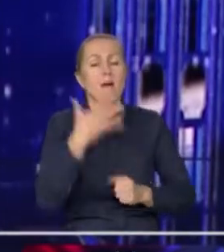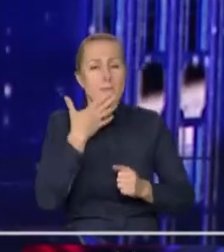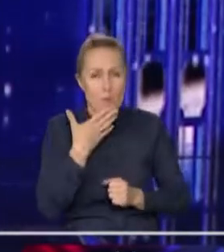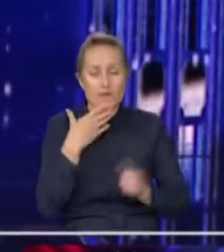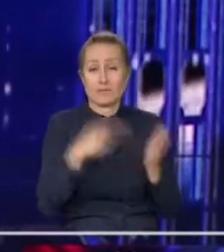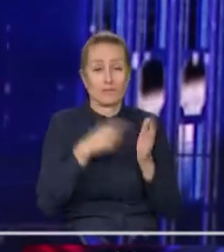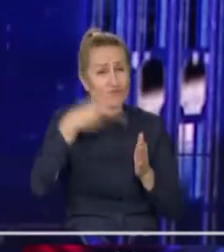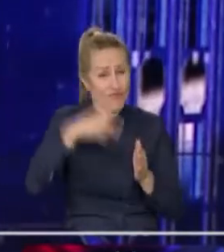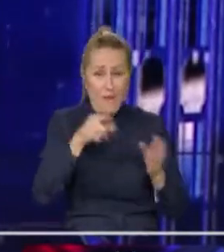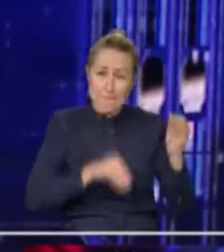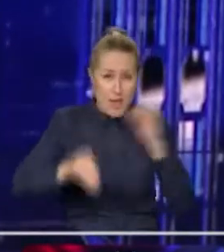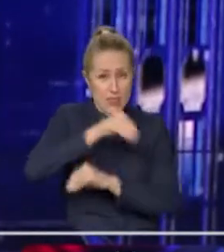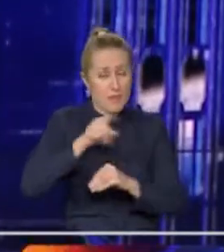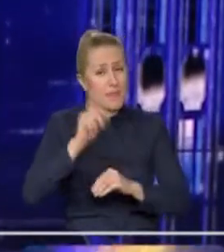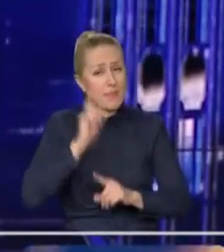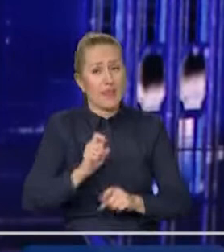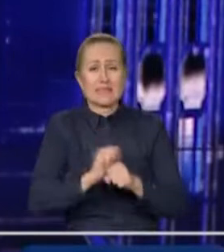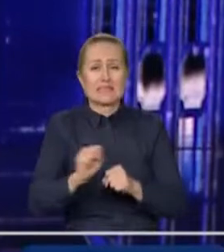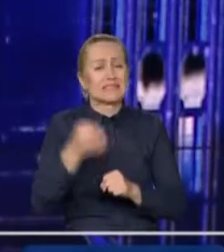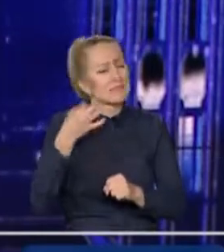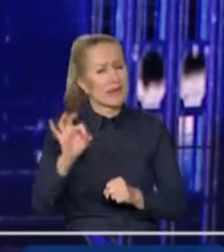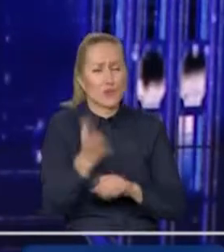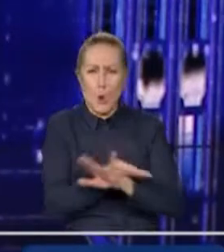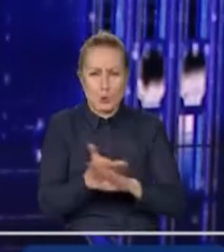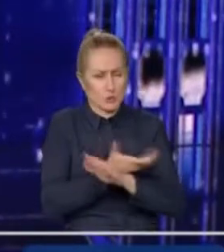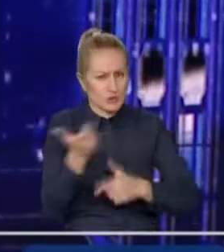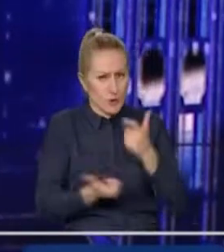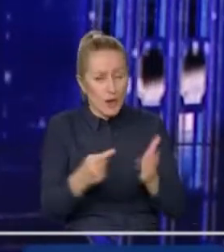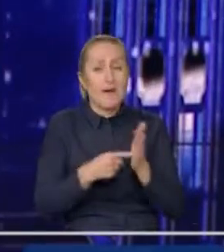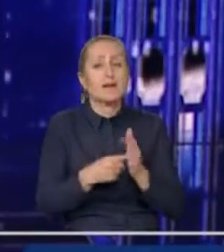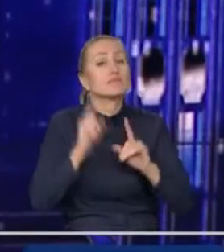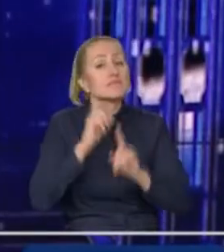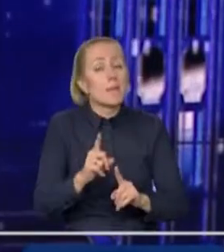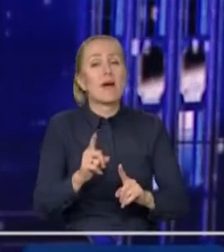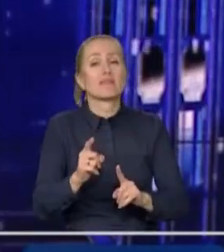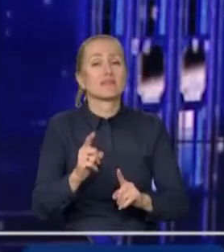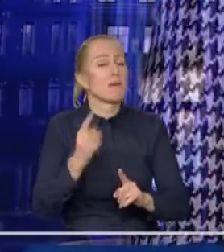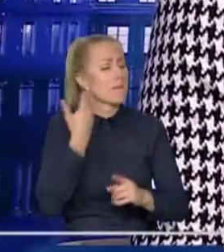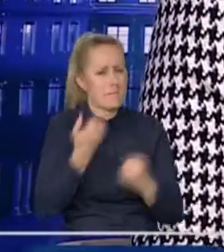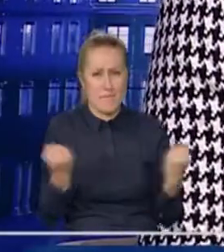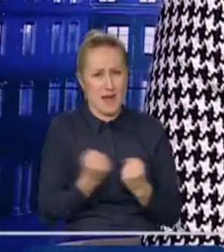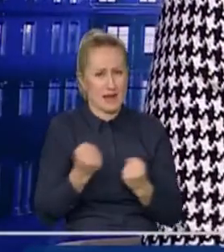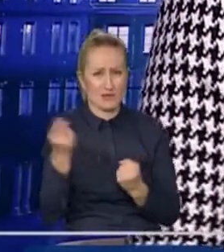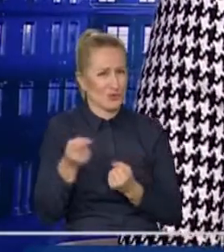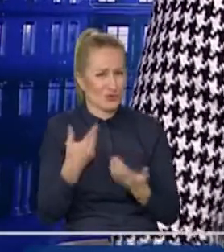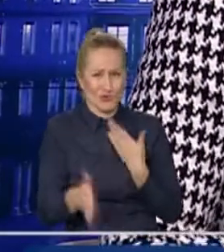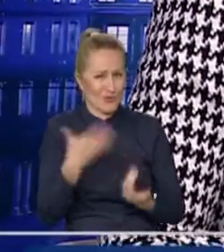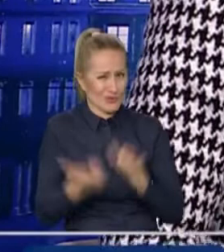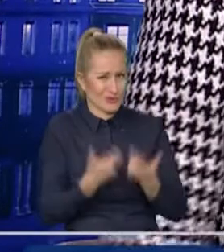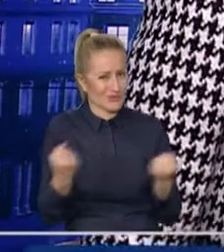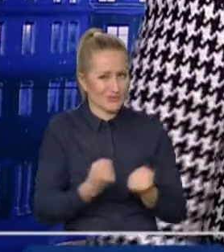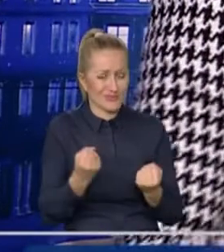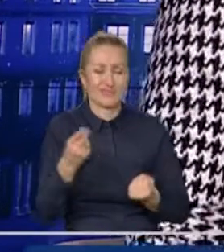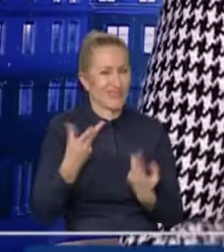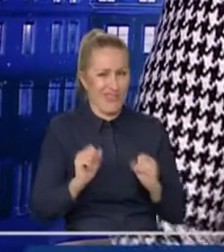znowu manipulacja, to jest zwyczajne propagandowe oszustwo i naprawdę bardzo, bardzo słaba ta broń, bo